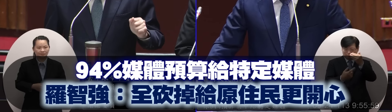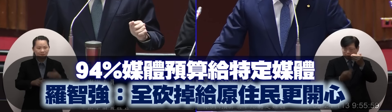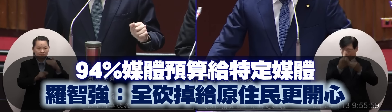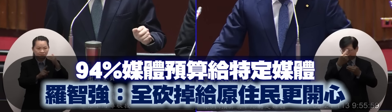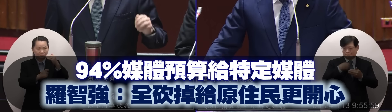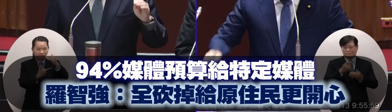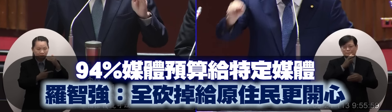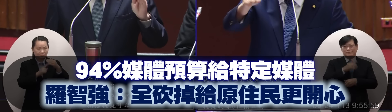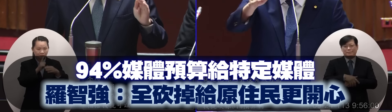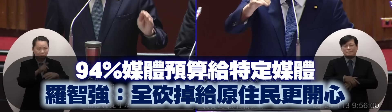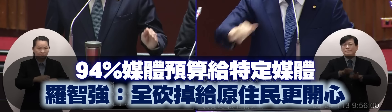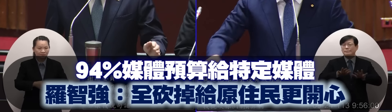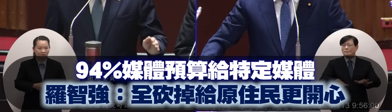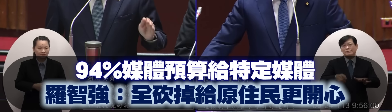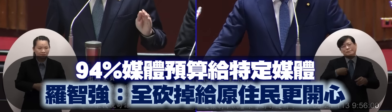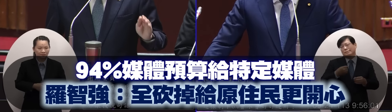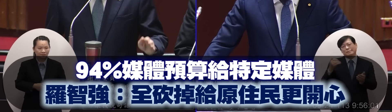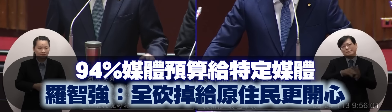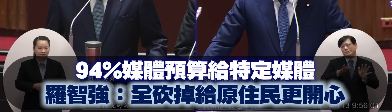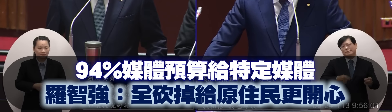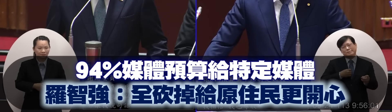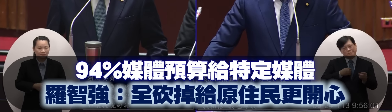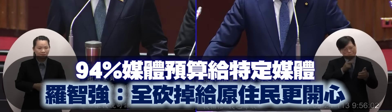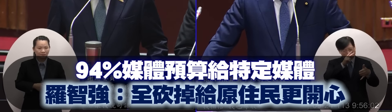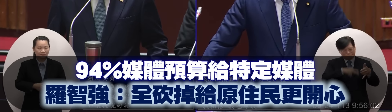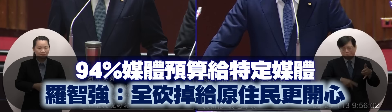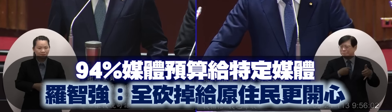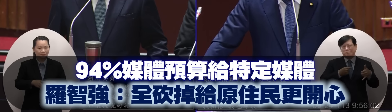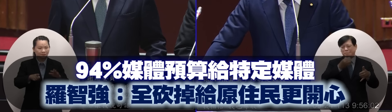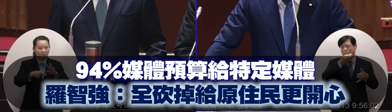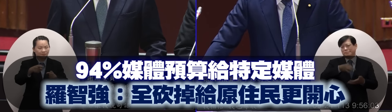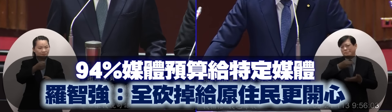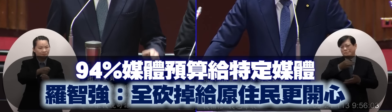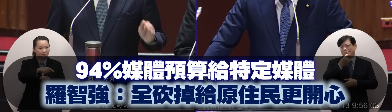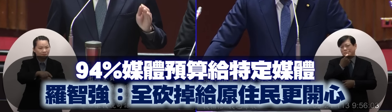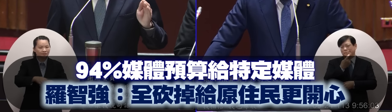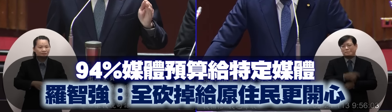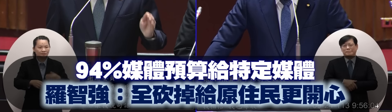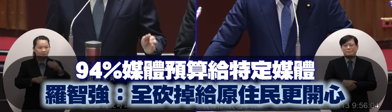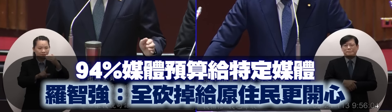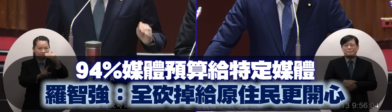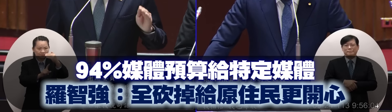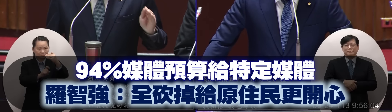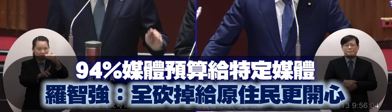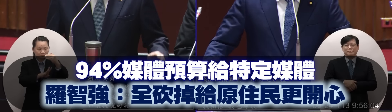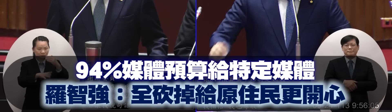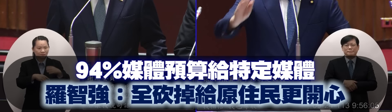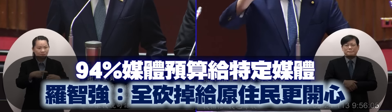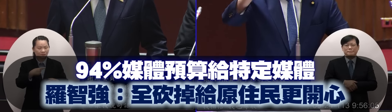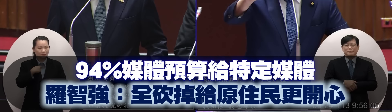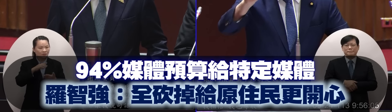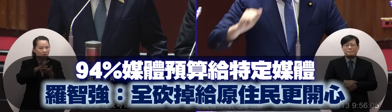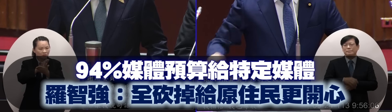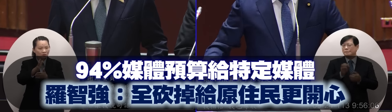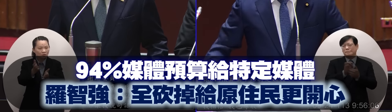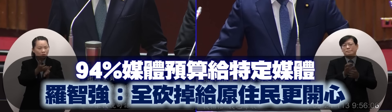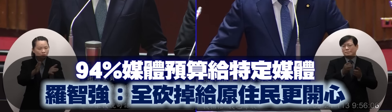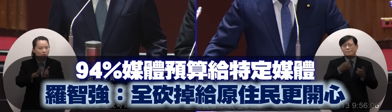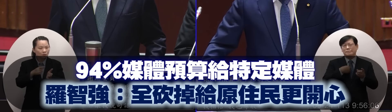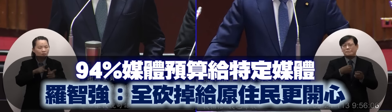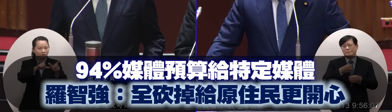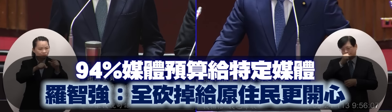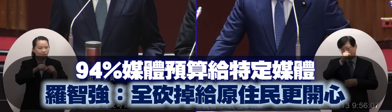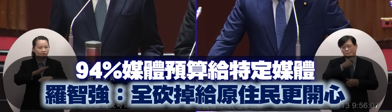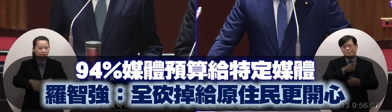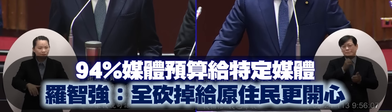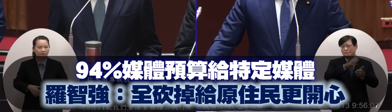的卓荣泰啊。今天到目前为止表现，我有点疑虑 的。9月14号我说的话，我们会落实在未来预算执行当中。